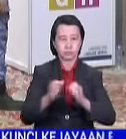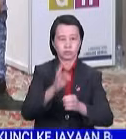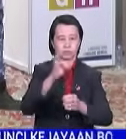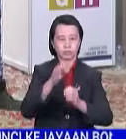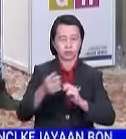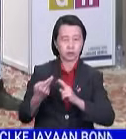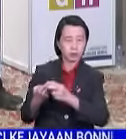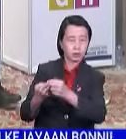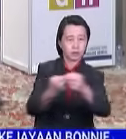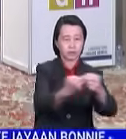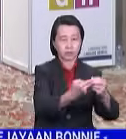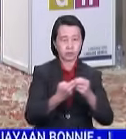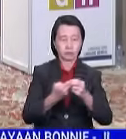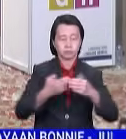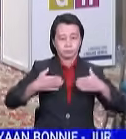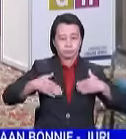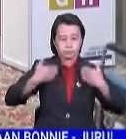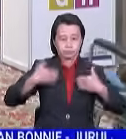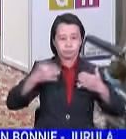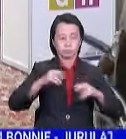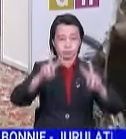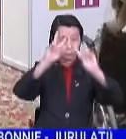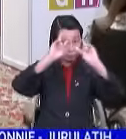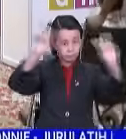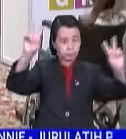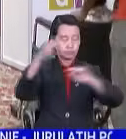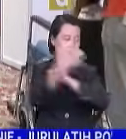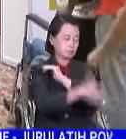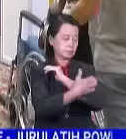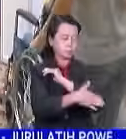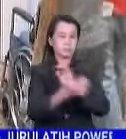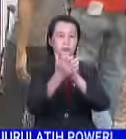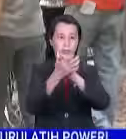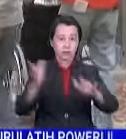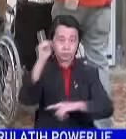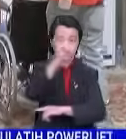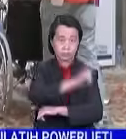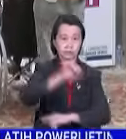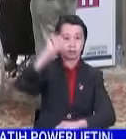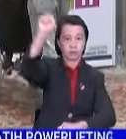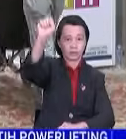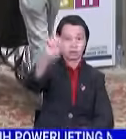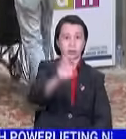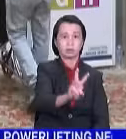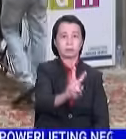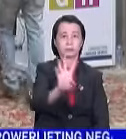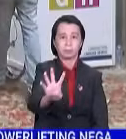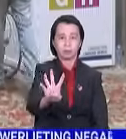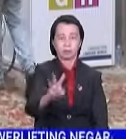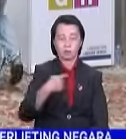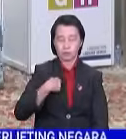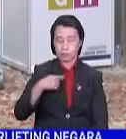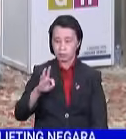semangat perpaduan kesejahteraan dan keharmonisan negara selama menyembah hari kebangsaan Kenapa